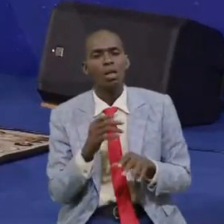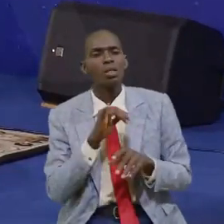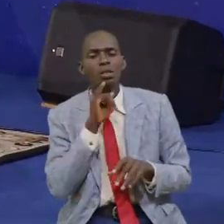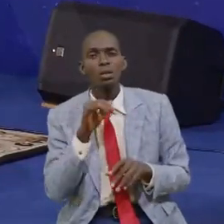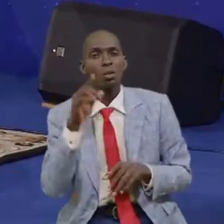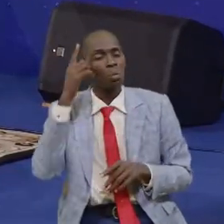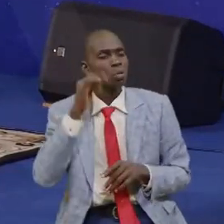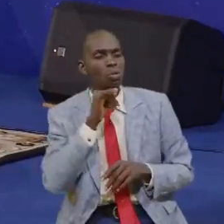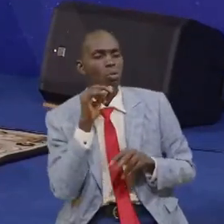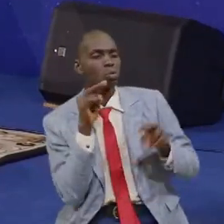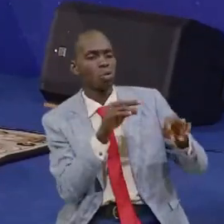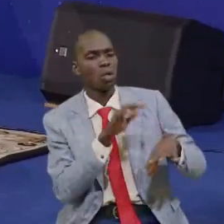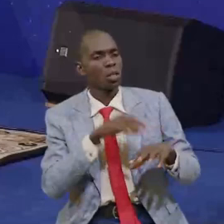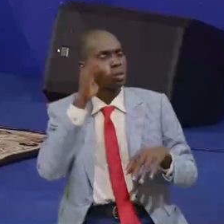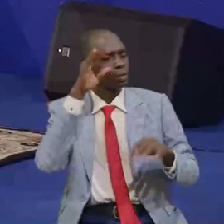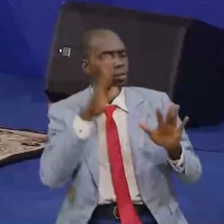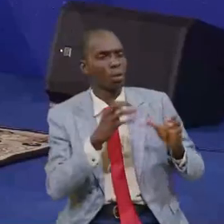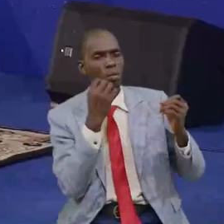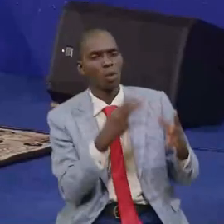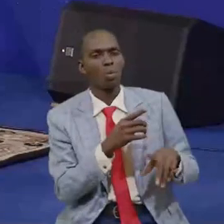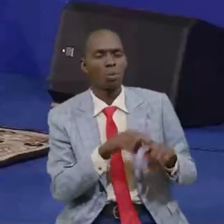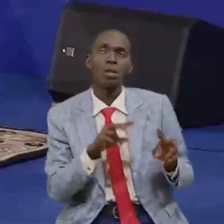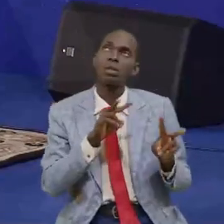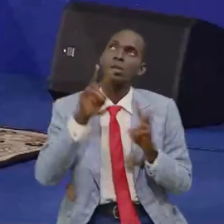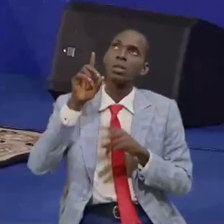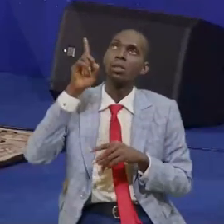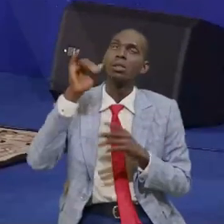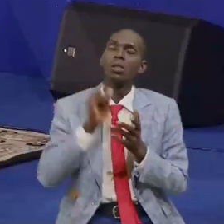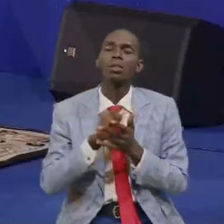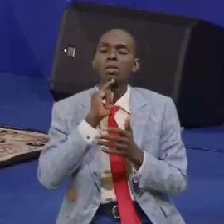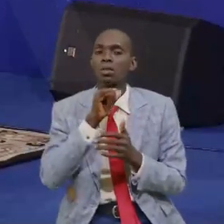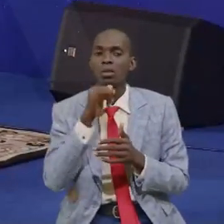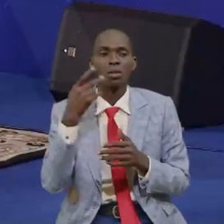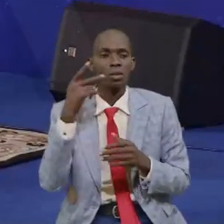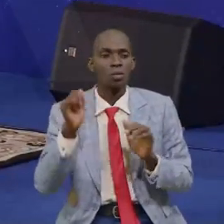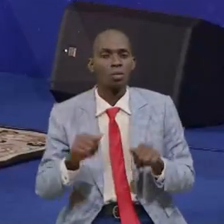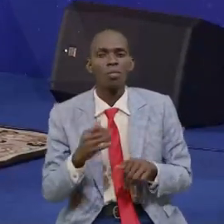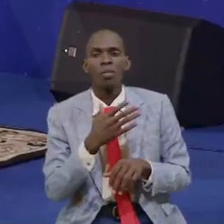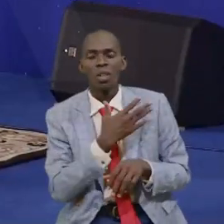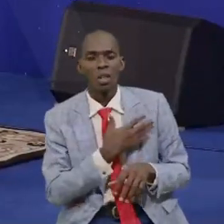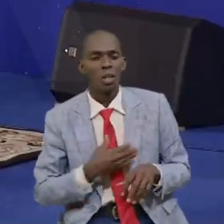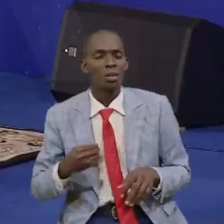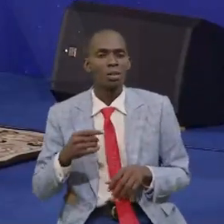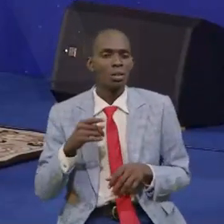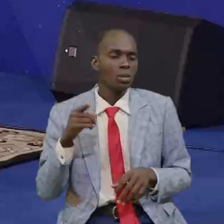voyant celui qui est invisible. Et ici Pharaon vient et